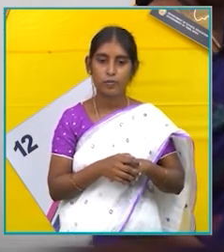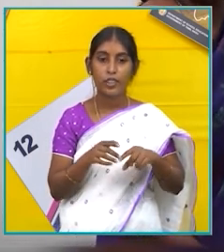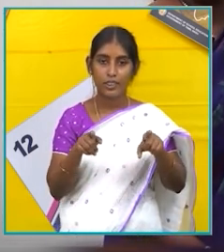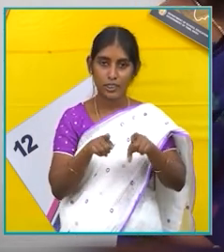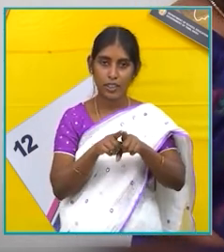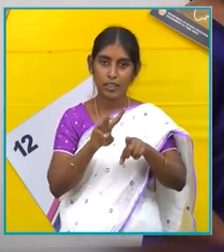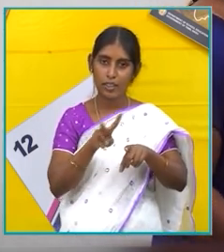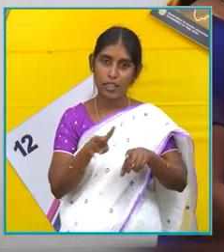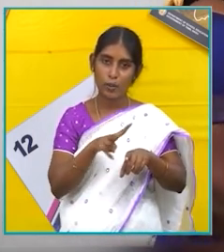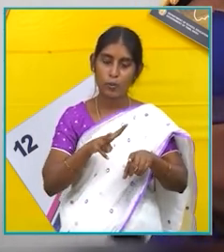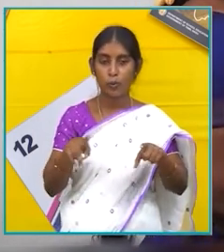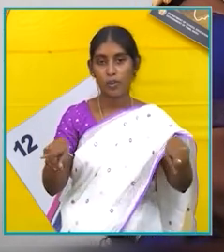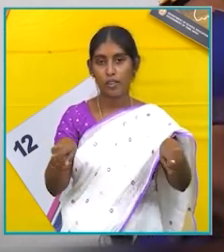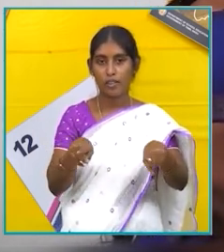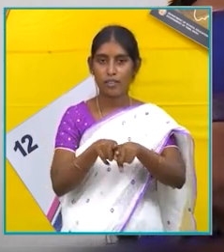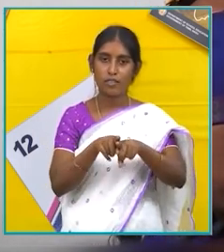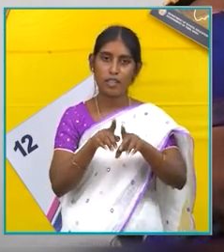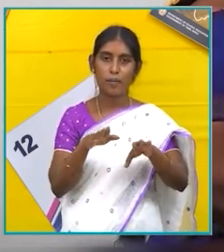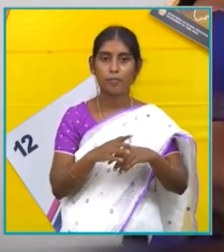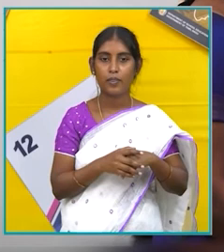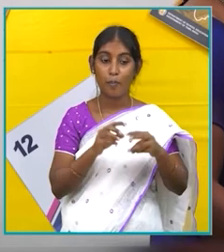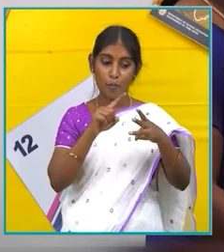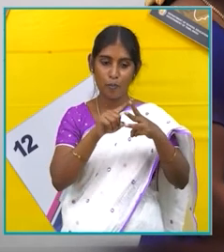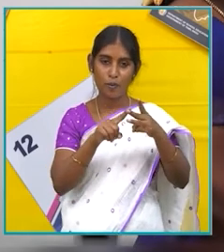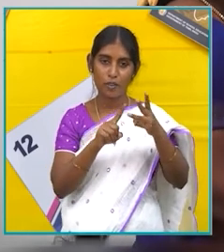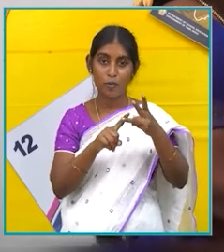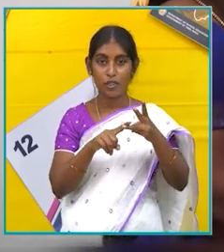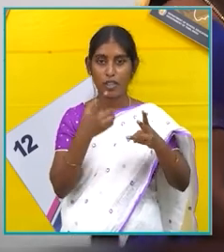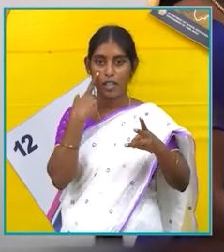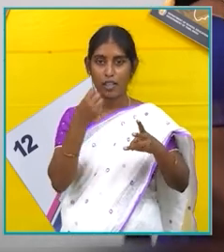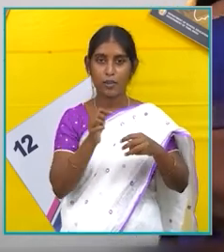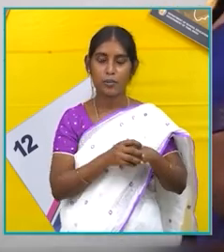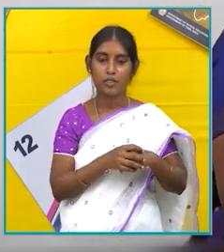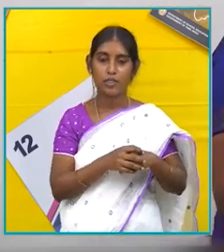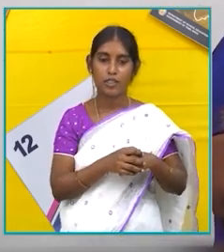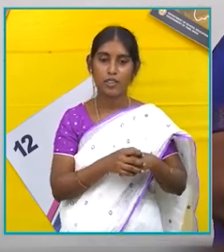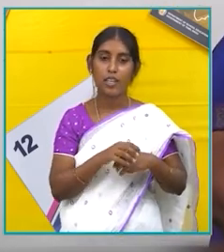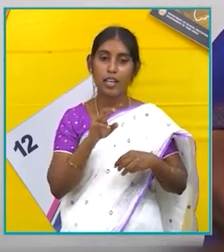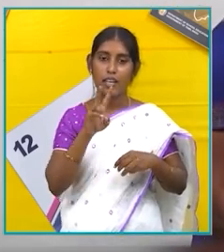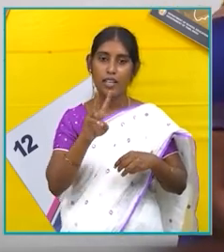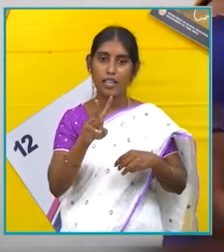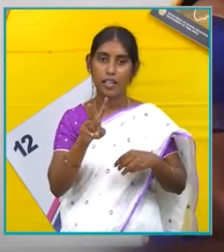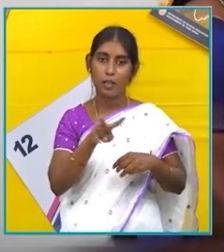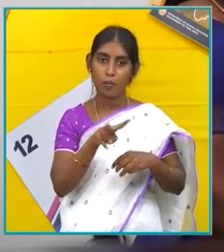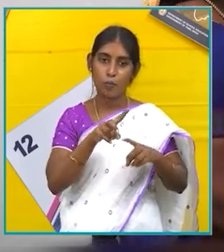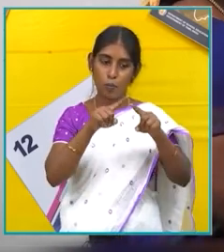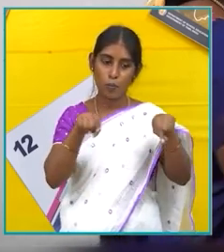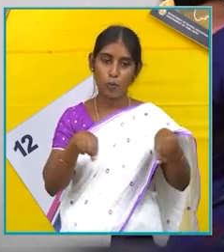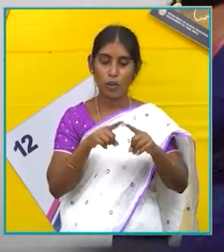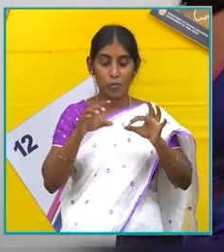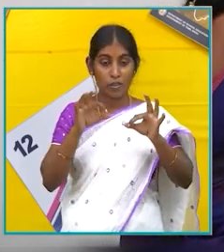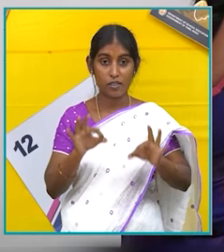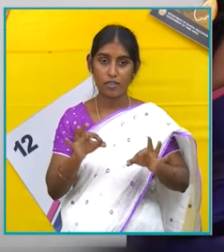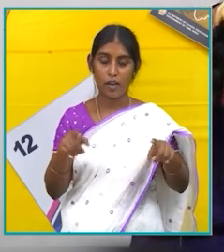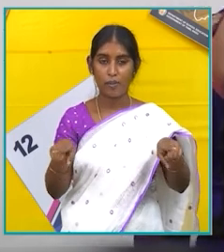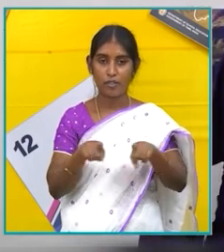சோ ரெண்டும் சமம் இப்போ பாத்தீங்கன்னா நமக்கு மூணு கடச்சிருக்கு அப்ப என்ன அர்த்தம் இந்த ரெண்டு முக்கோணங்களும் சர்வசமம் அப்படின அர்த்தம்